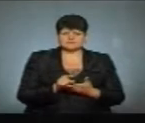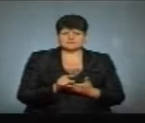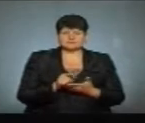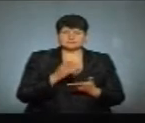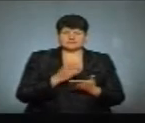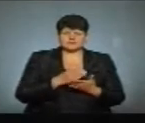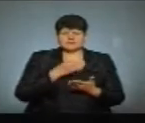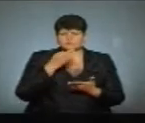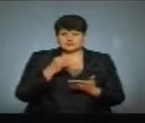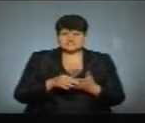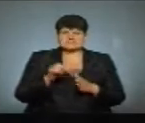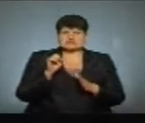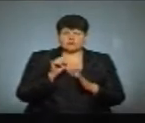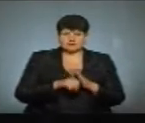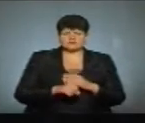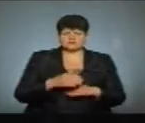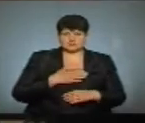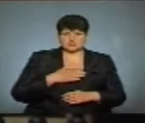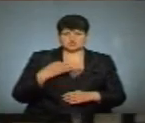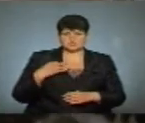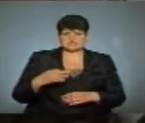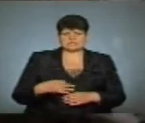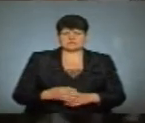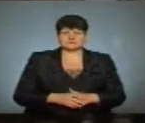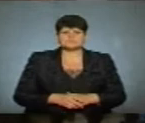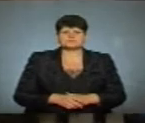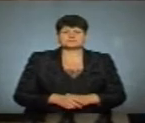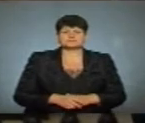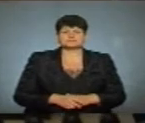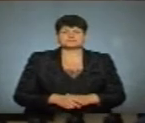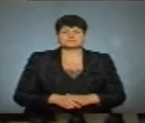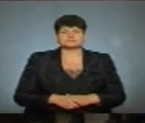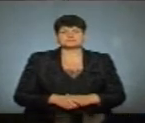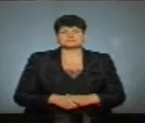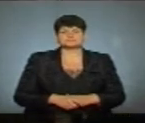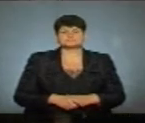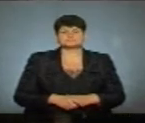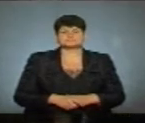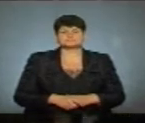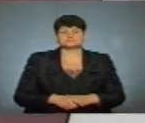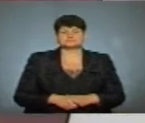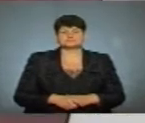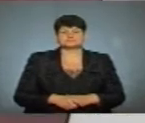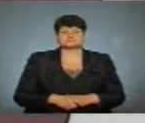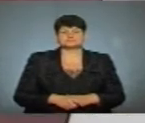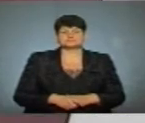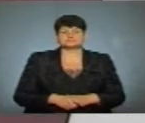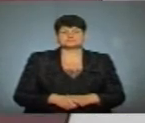нести відповідальність за вбивство нашого сина». Анжела Шова, Андрій Прокопів. Новини на Суспільному. Тернопіль.